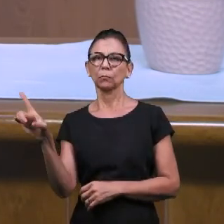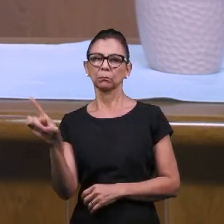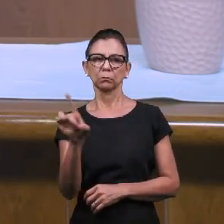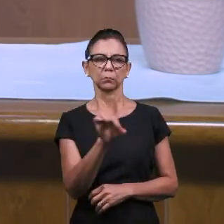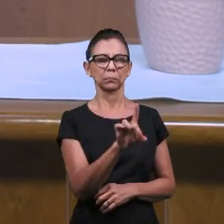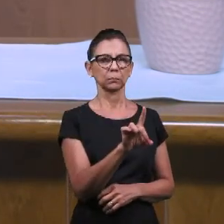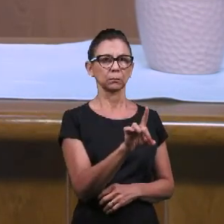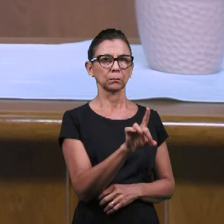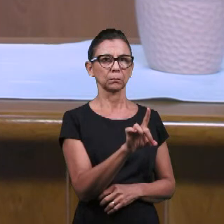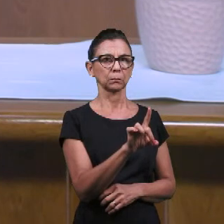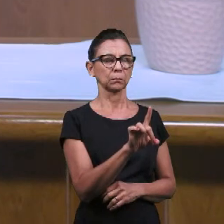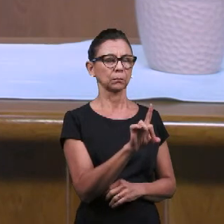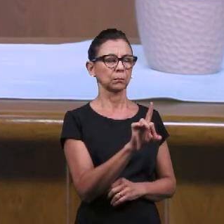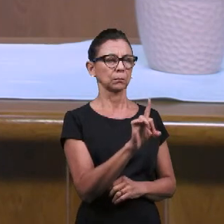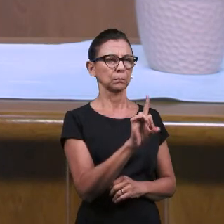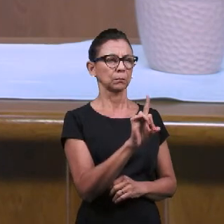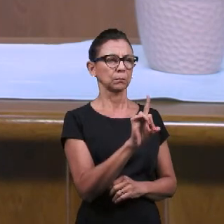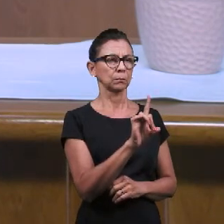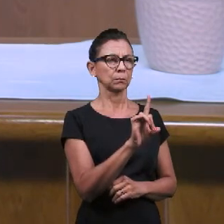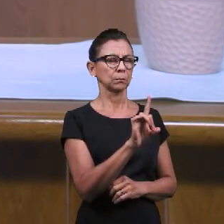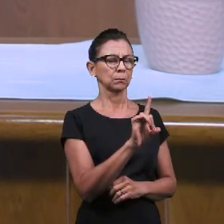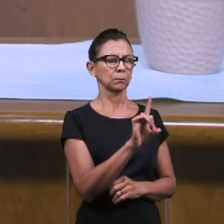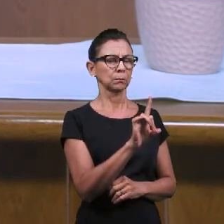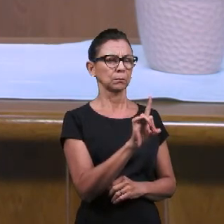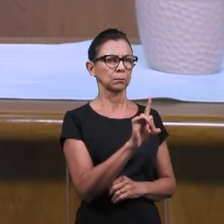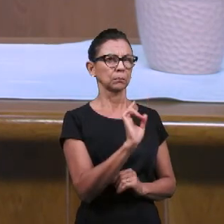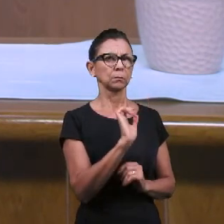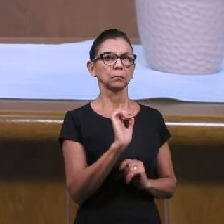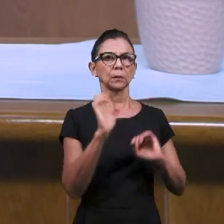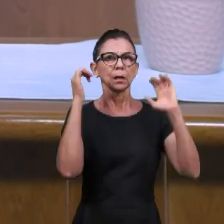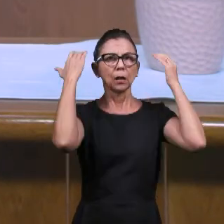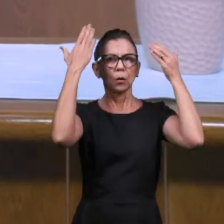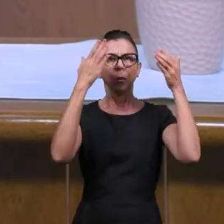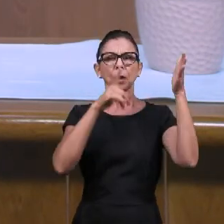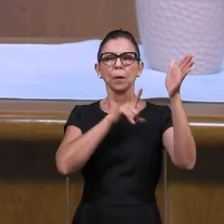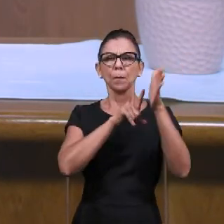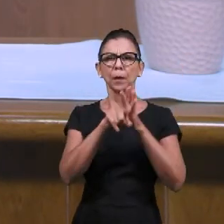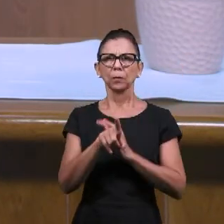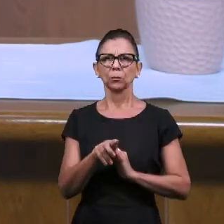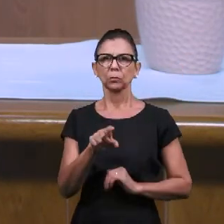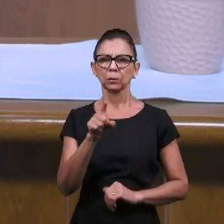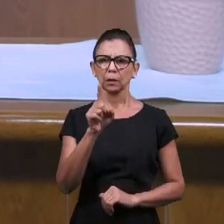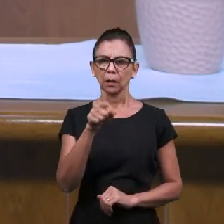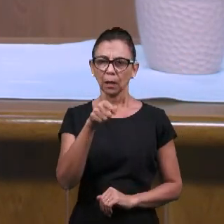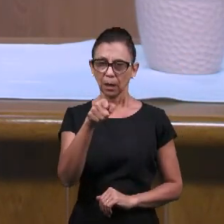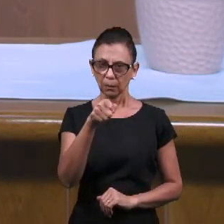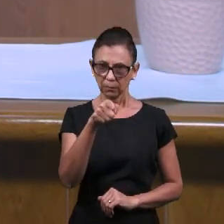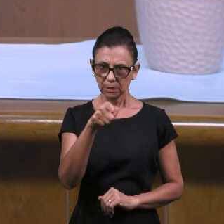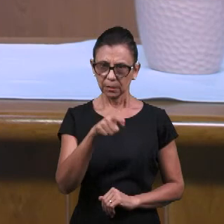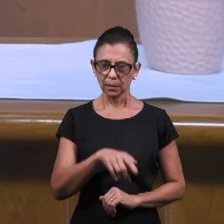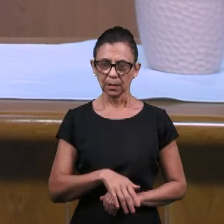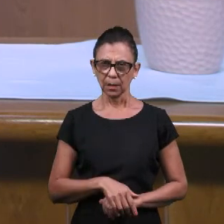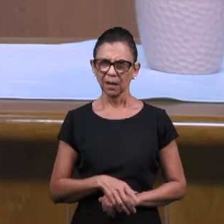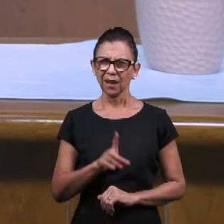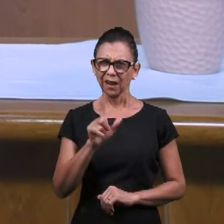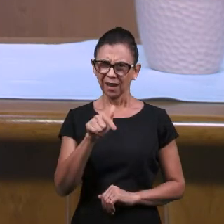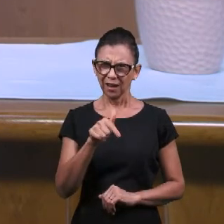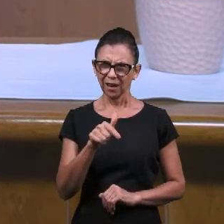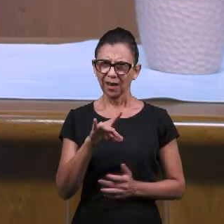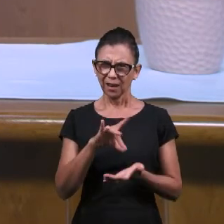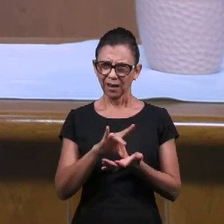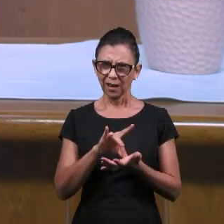которое мы зачитали. Он призывает Даниила и спрашивает, если ты тот самый, если